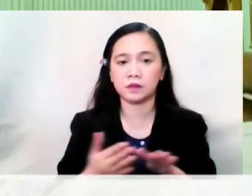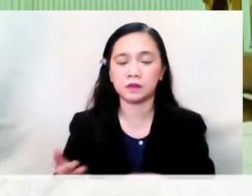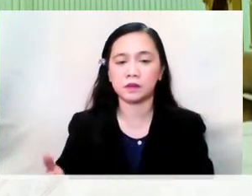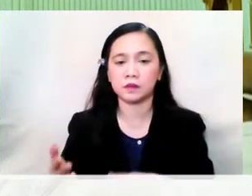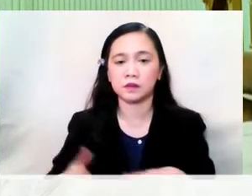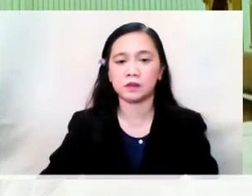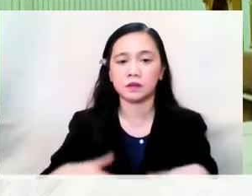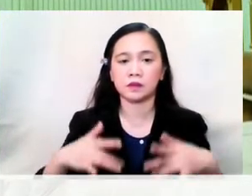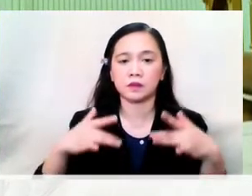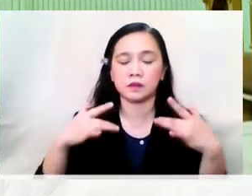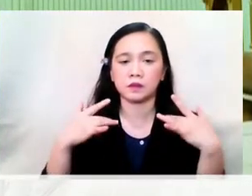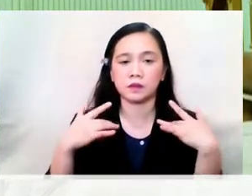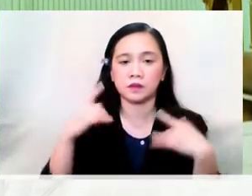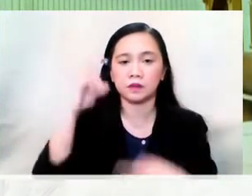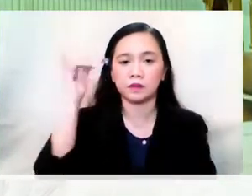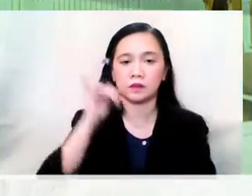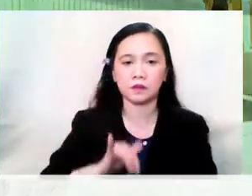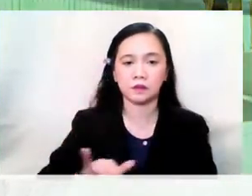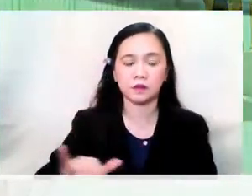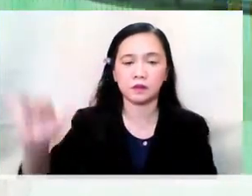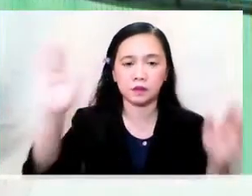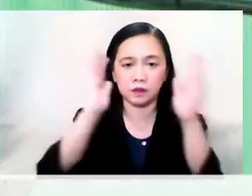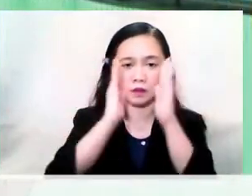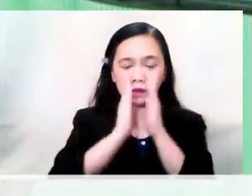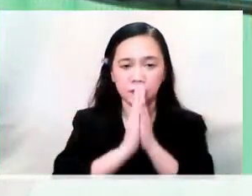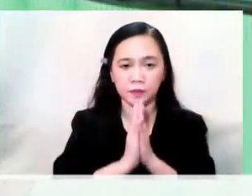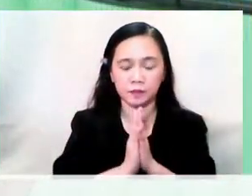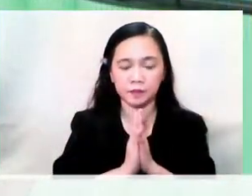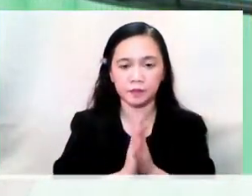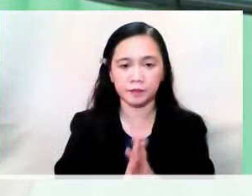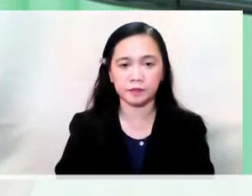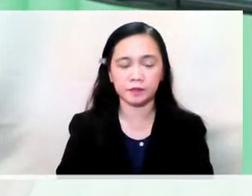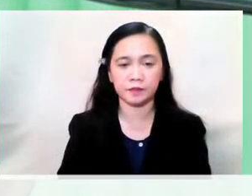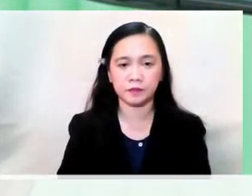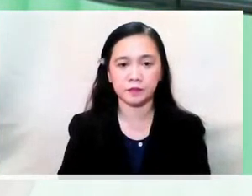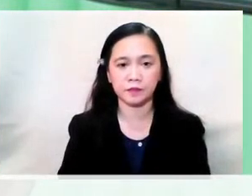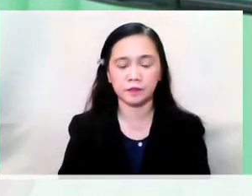na walang hanggan. Amen.